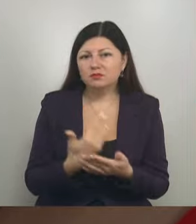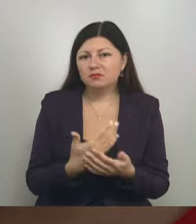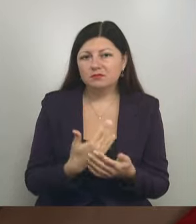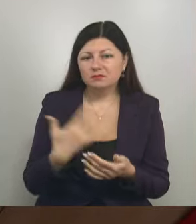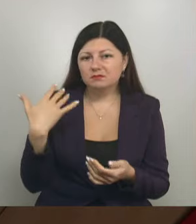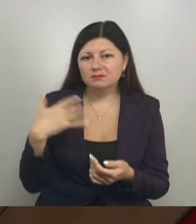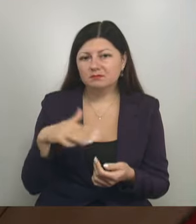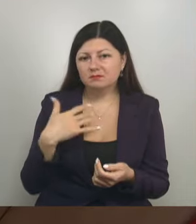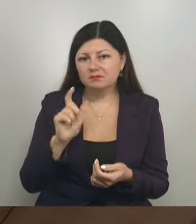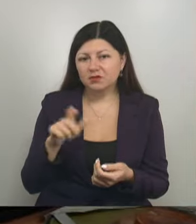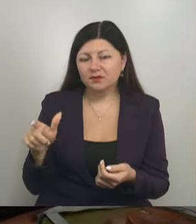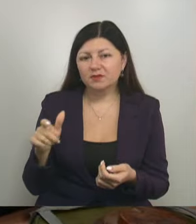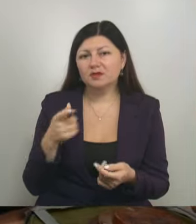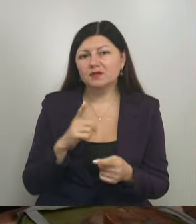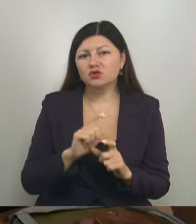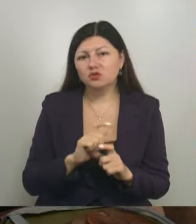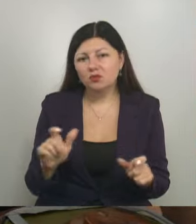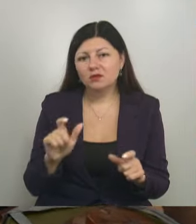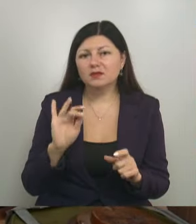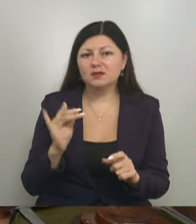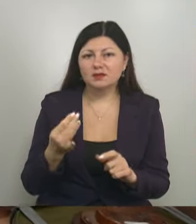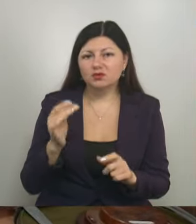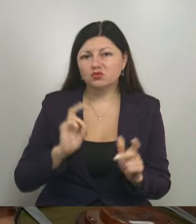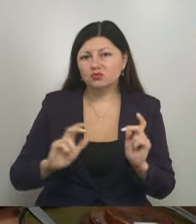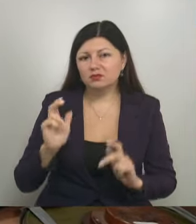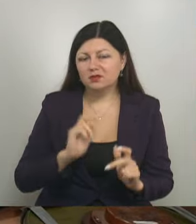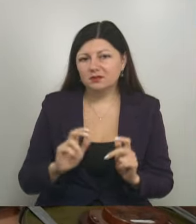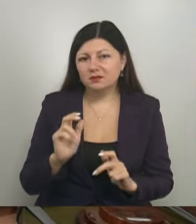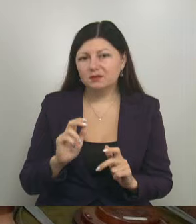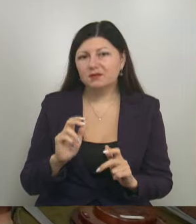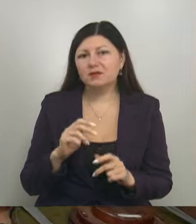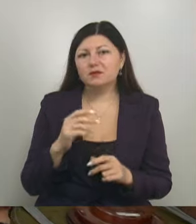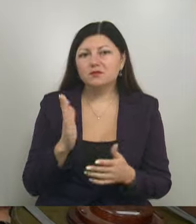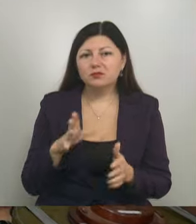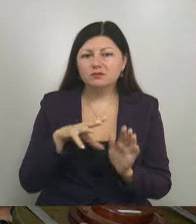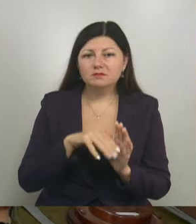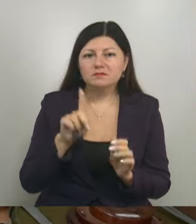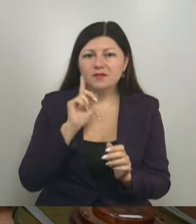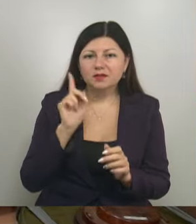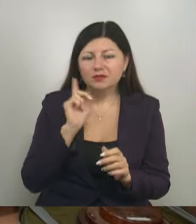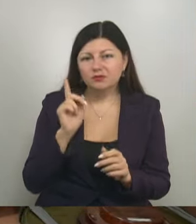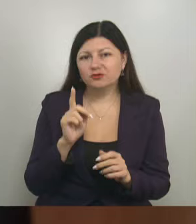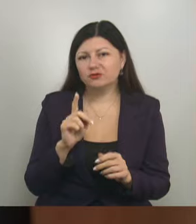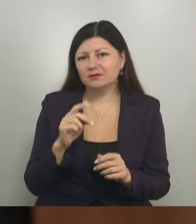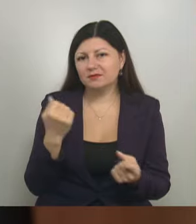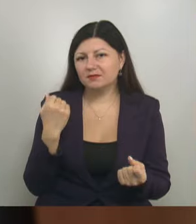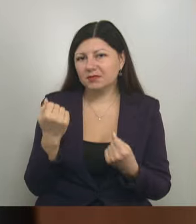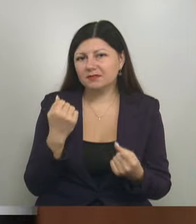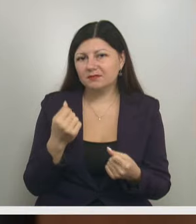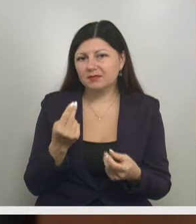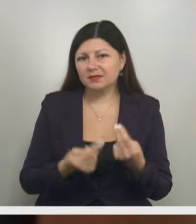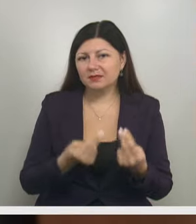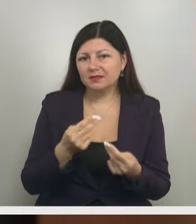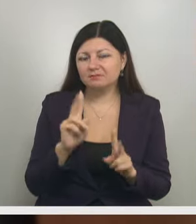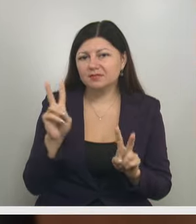Это школьники и студенты СУЗов. Лучшие из них примут участие в молодежной военно-спортивной игре «Зорница». Я думаю, что каждый